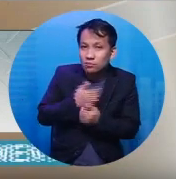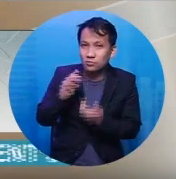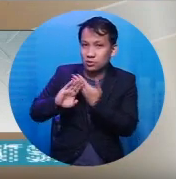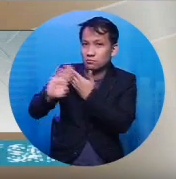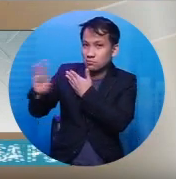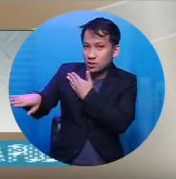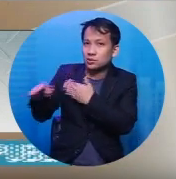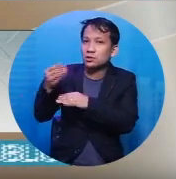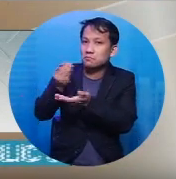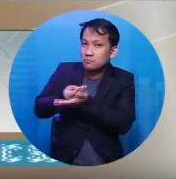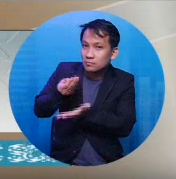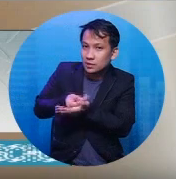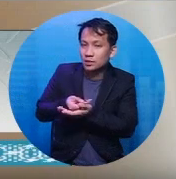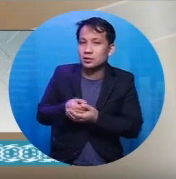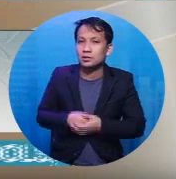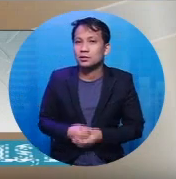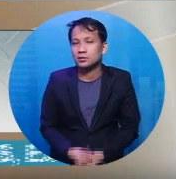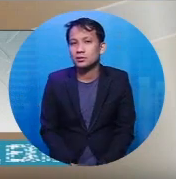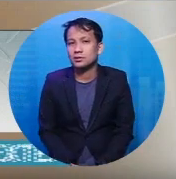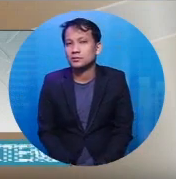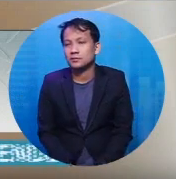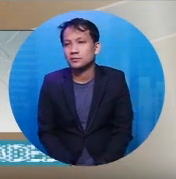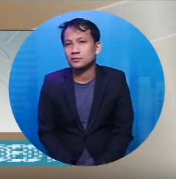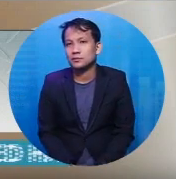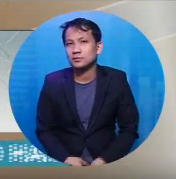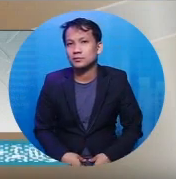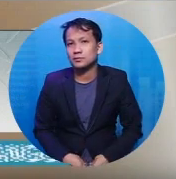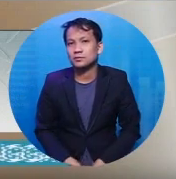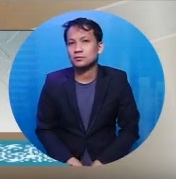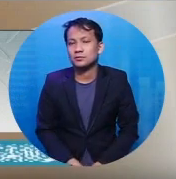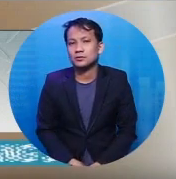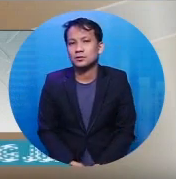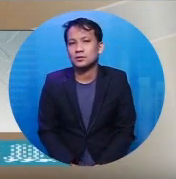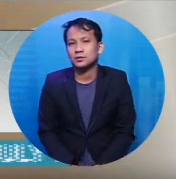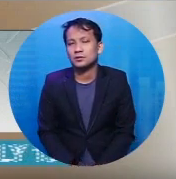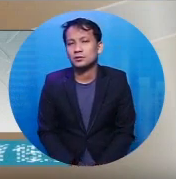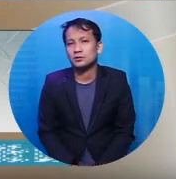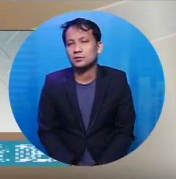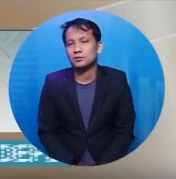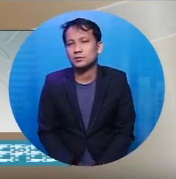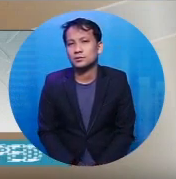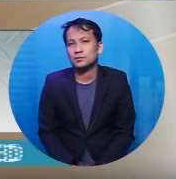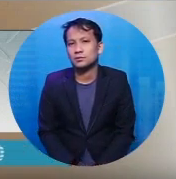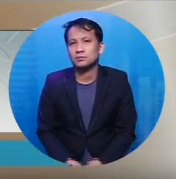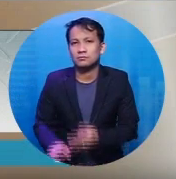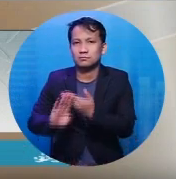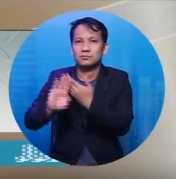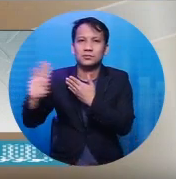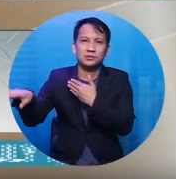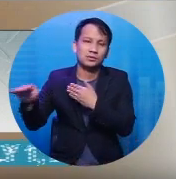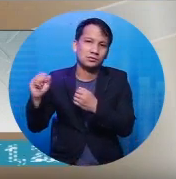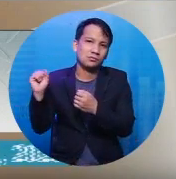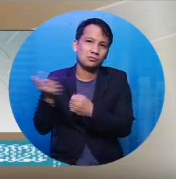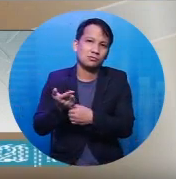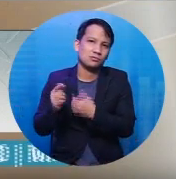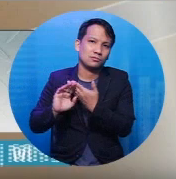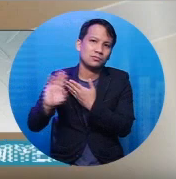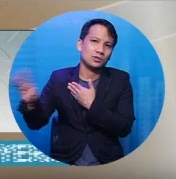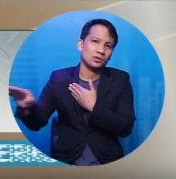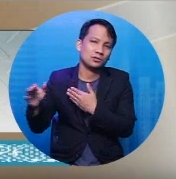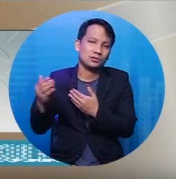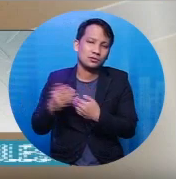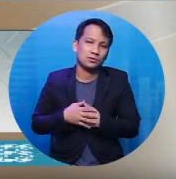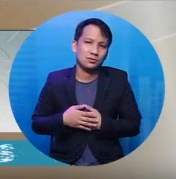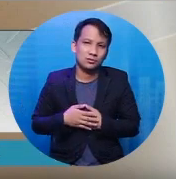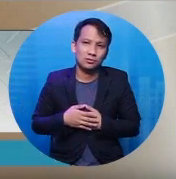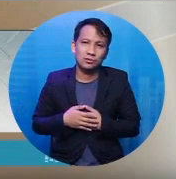na lang, sir. Binalik na yung ano, sir, yung mga ito dito. Ano pa? Binalik na. Binalik mo na lahat? Binalik na